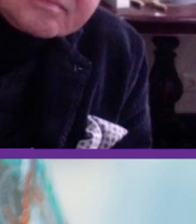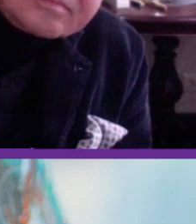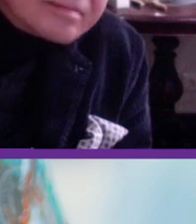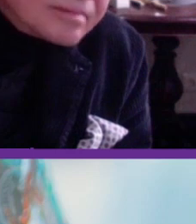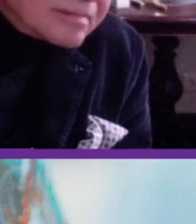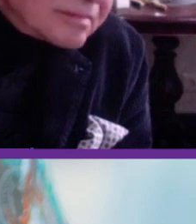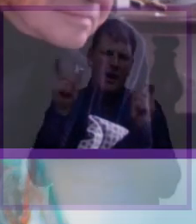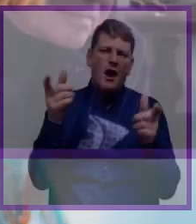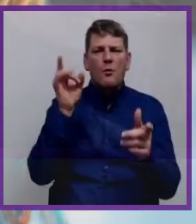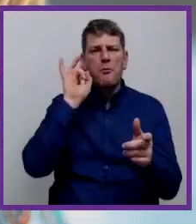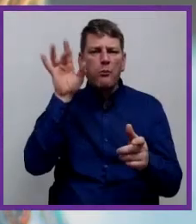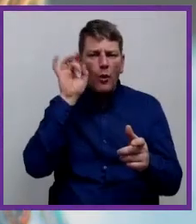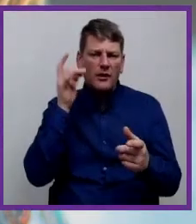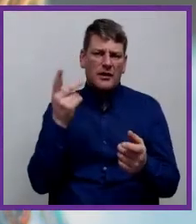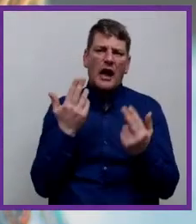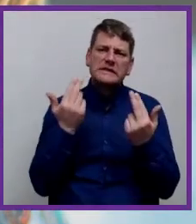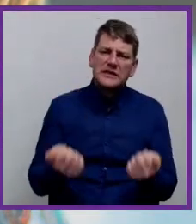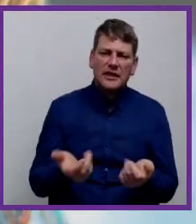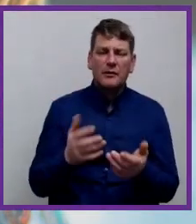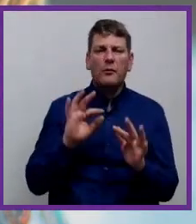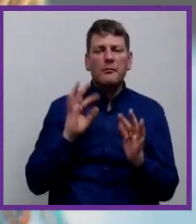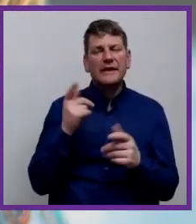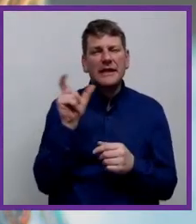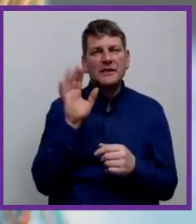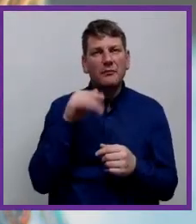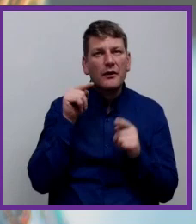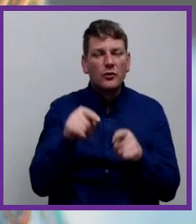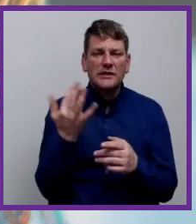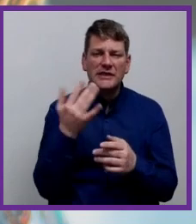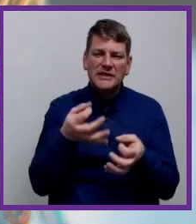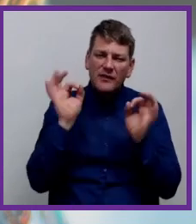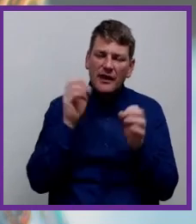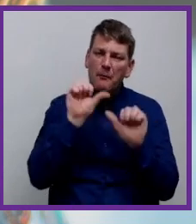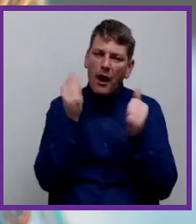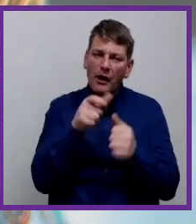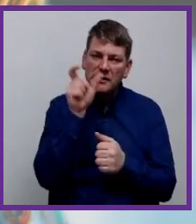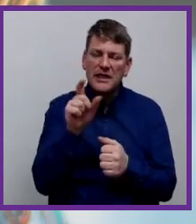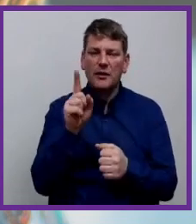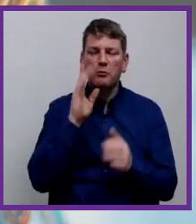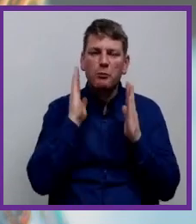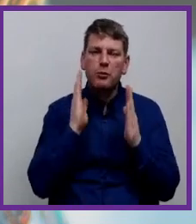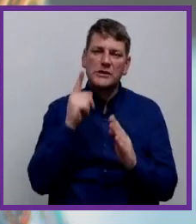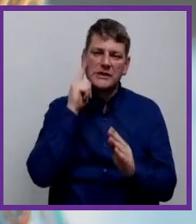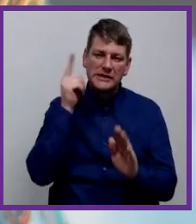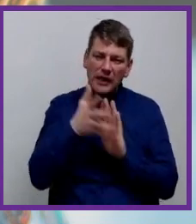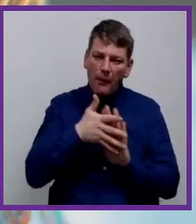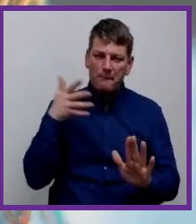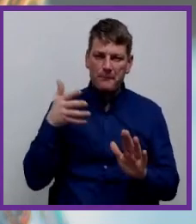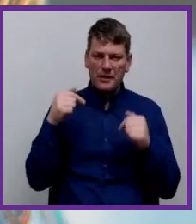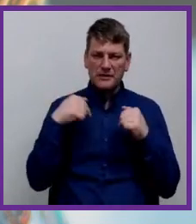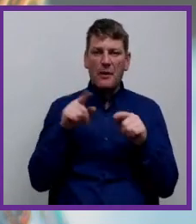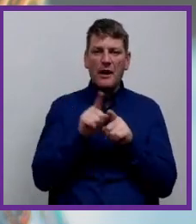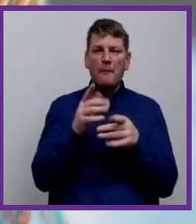atzinību, popularitāti, drīzāk par to, cik svarīgi māksliniekam ir būt saprastam arī